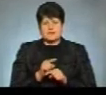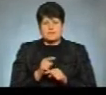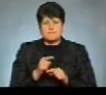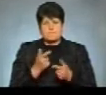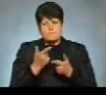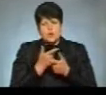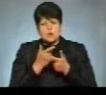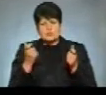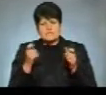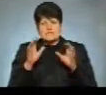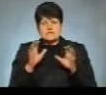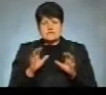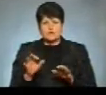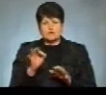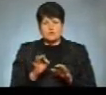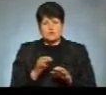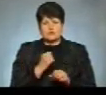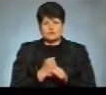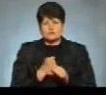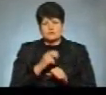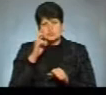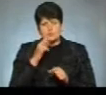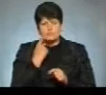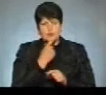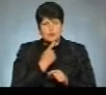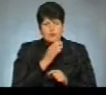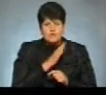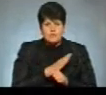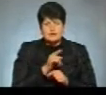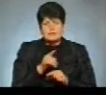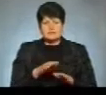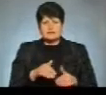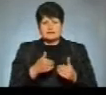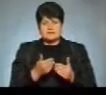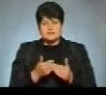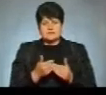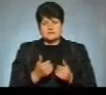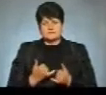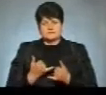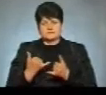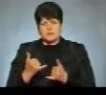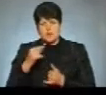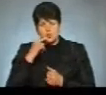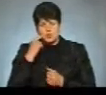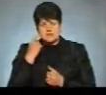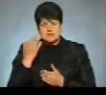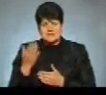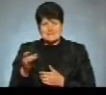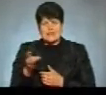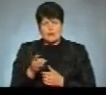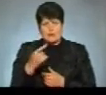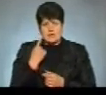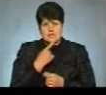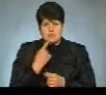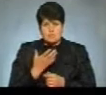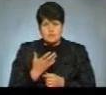проголосити закон про функціонування державної мови, але там надавалося пріоритет російській регіональній мові.